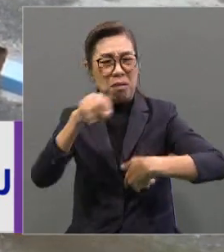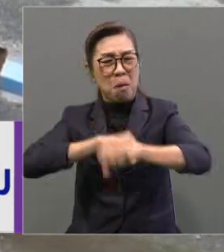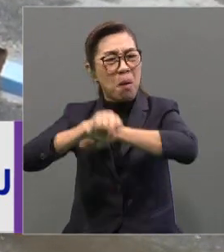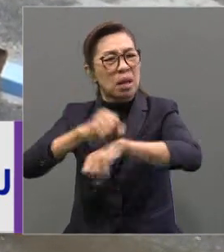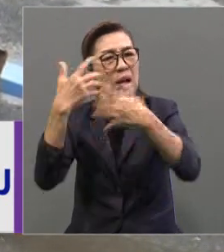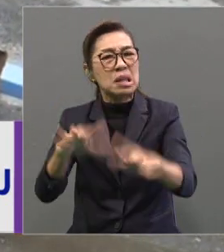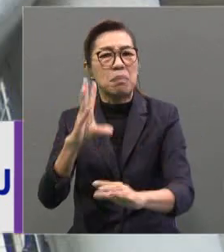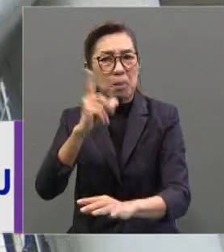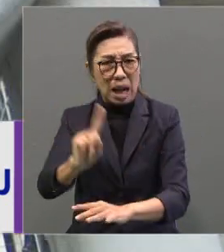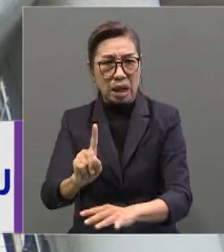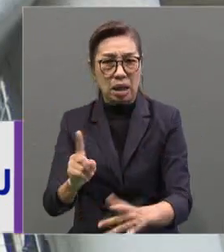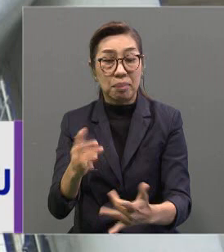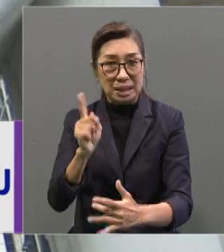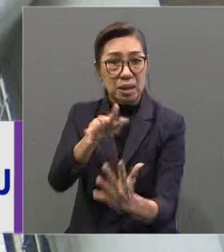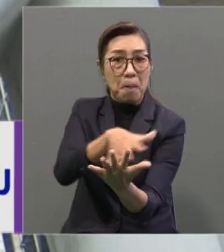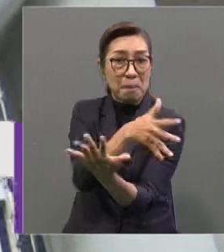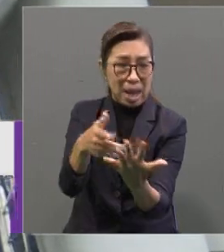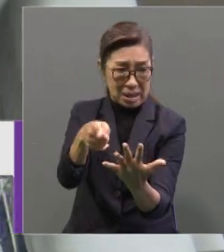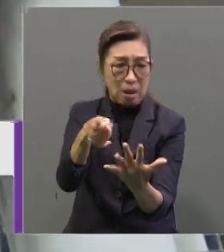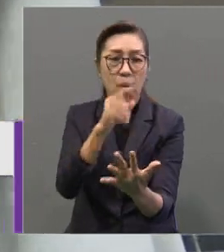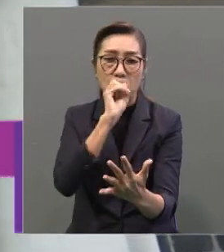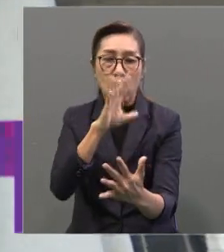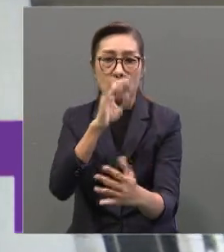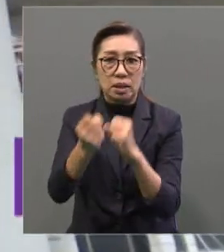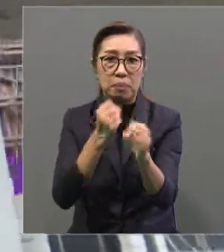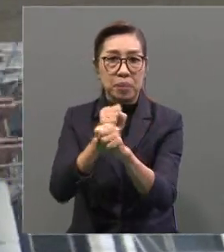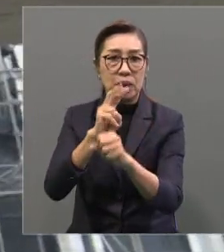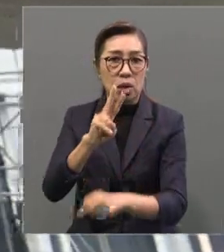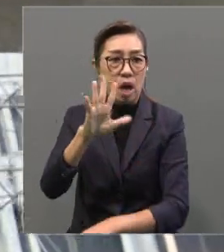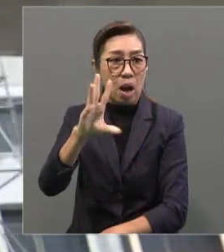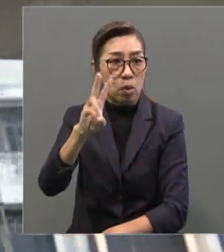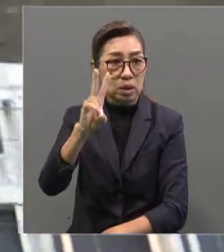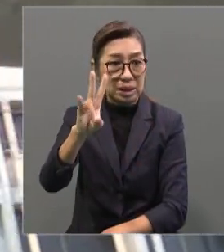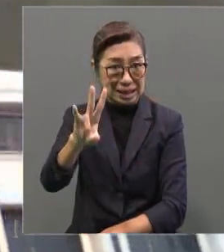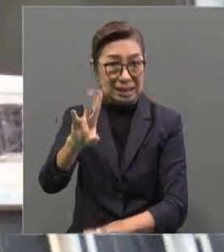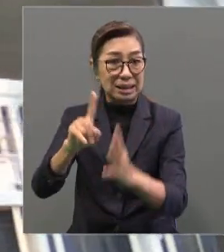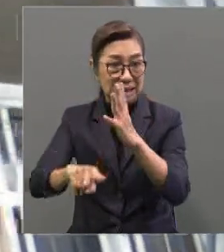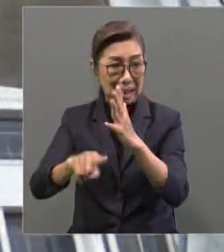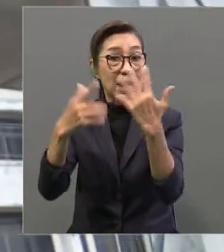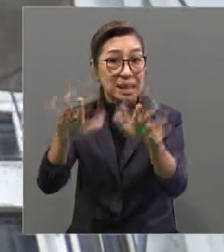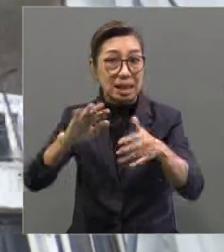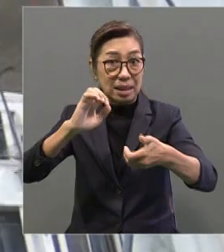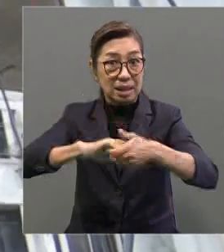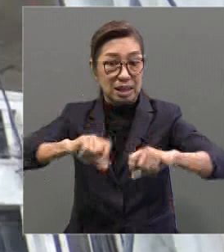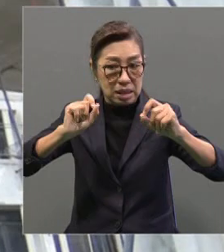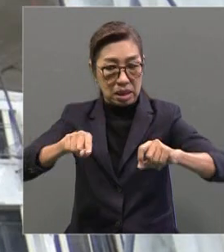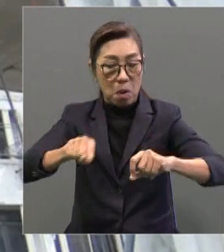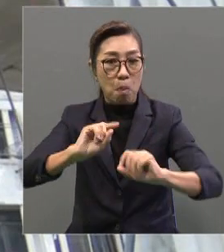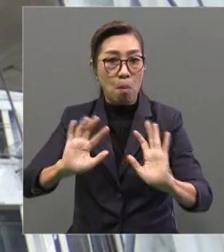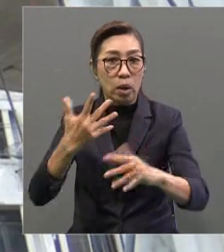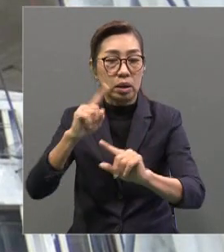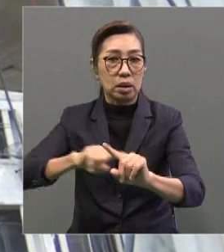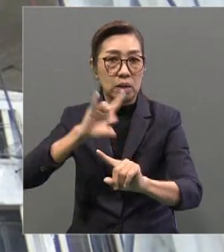ะเสร็จไหมคือแพลนเขาเนี่ยกำหนดเขาจะเสร็จปลายปี2567ถูกมา ของเดิมเนี่ยสัญญาจะสิ้นสุดลงคือสิงหาค